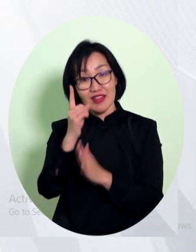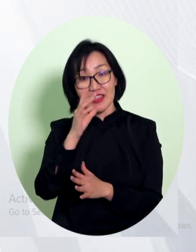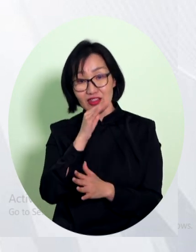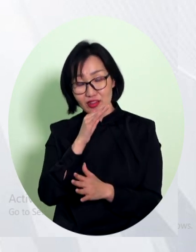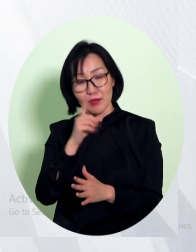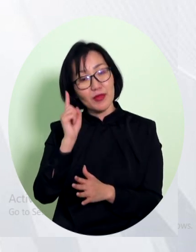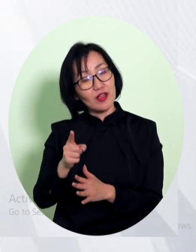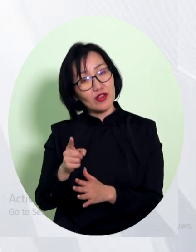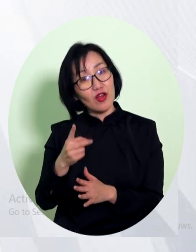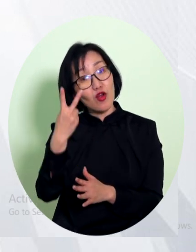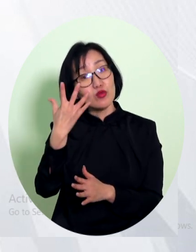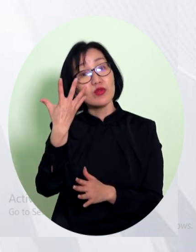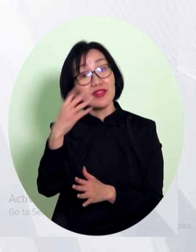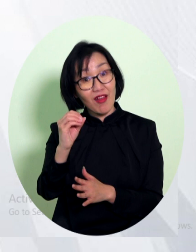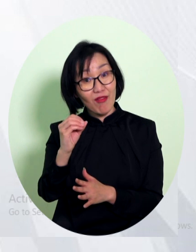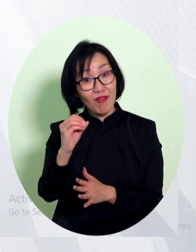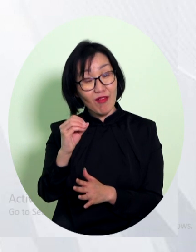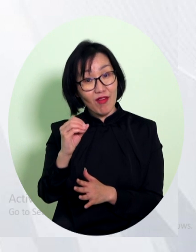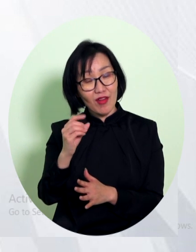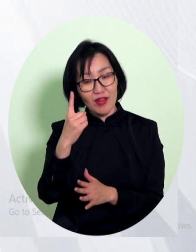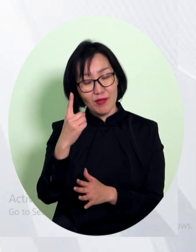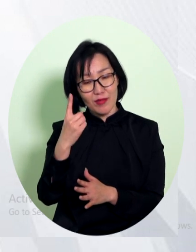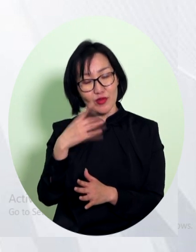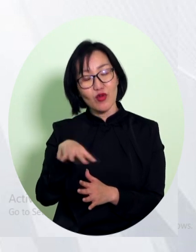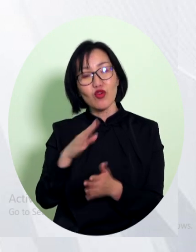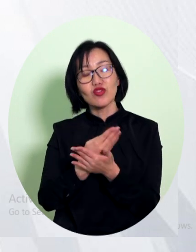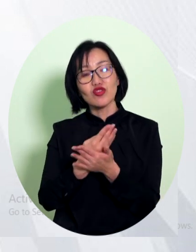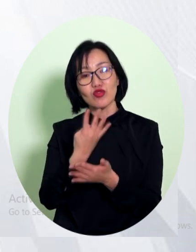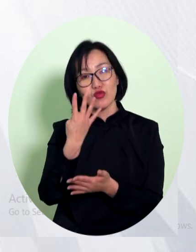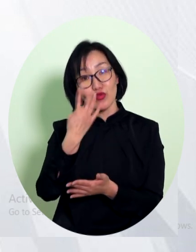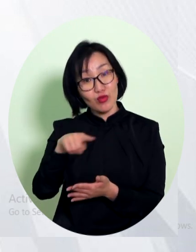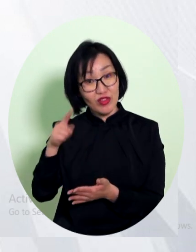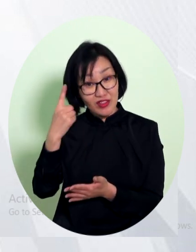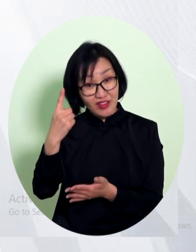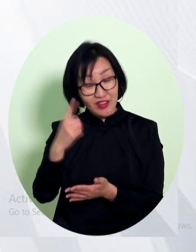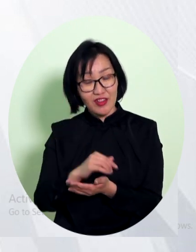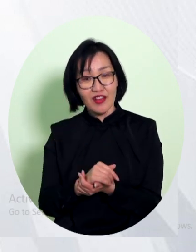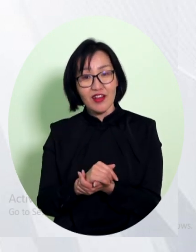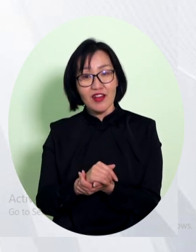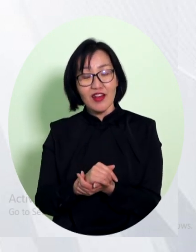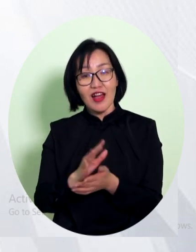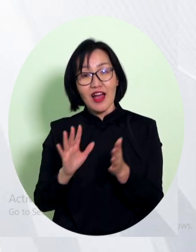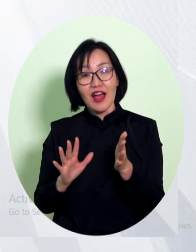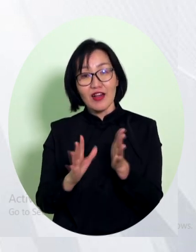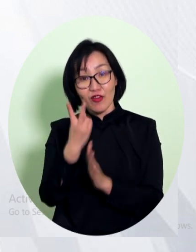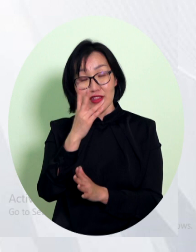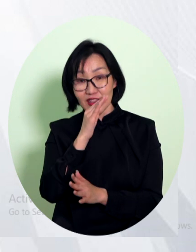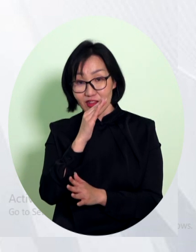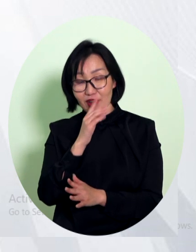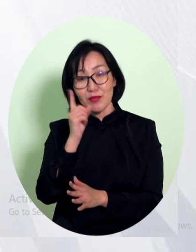1000-ийн 250 4-ийн 1 хэсэг. 12 настай оролцогч